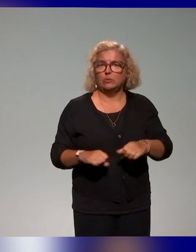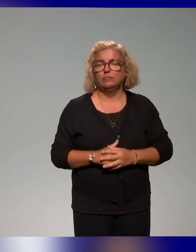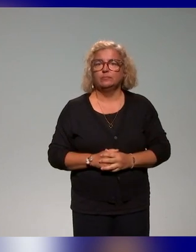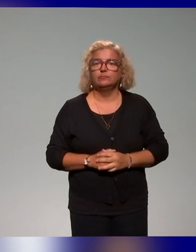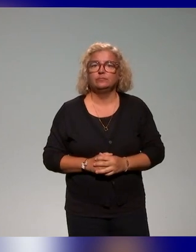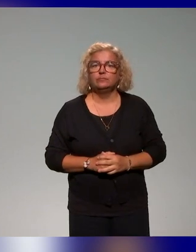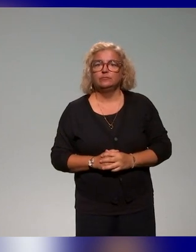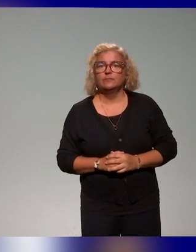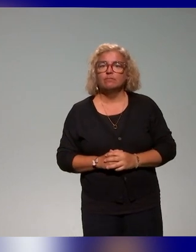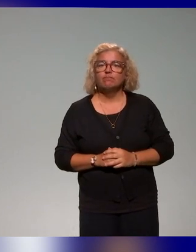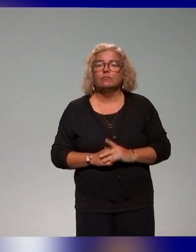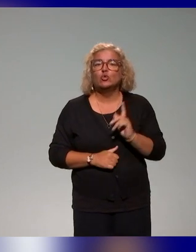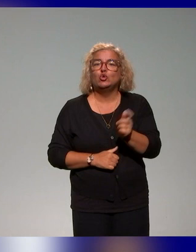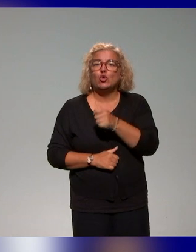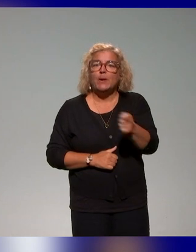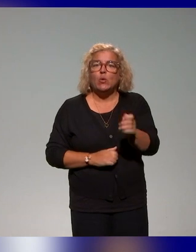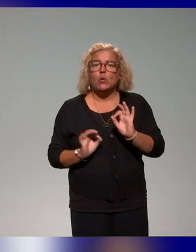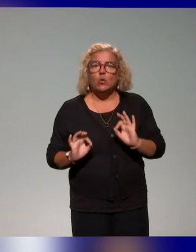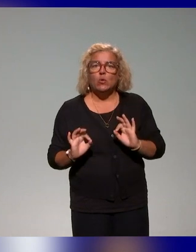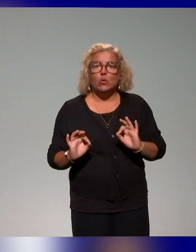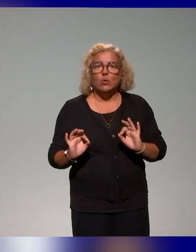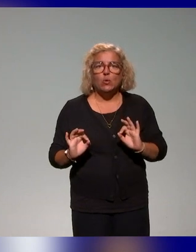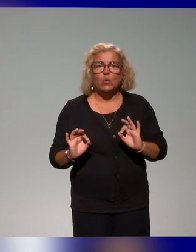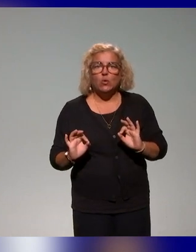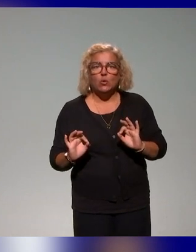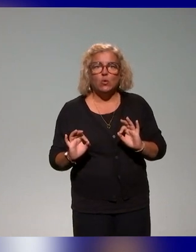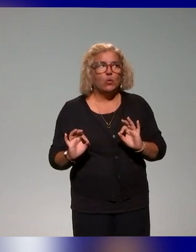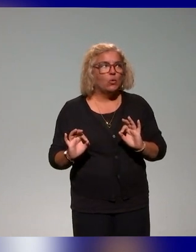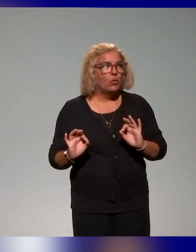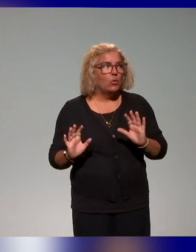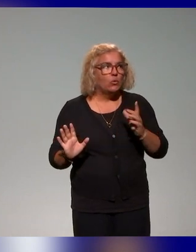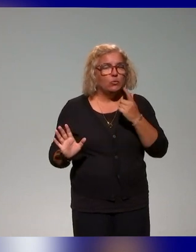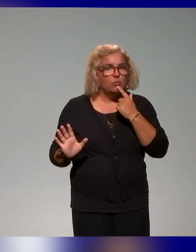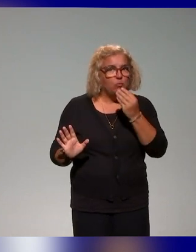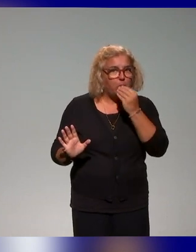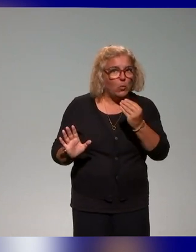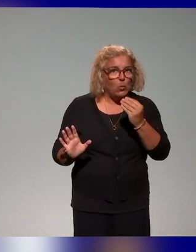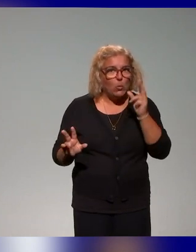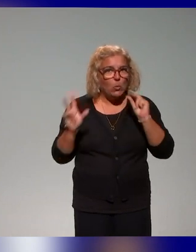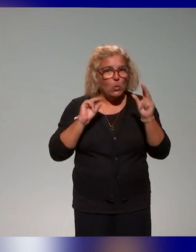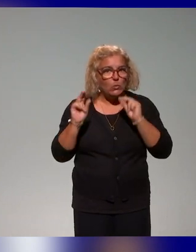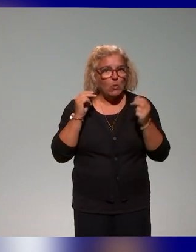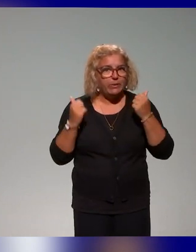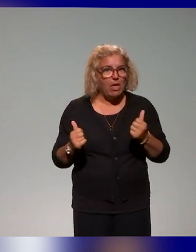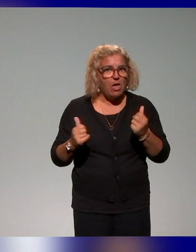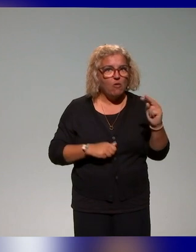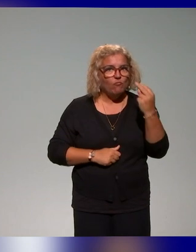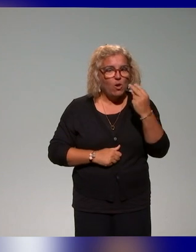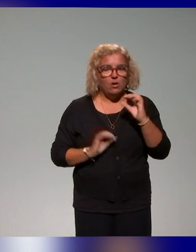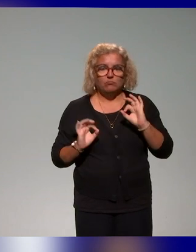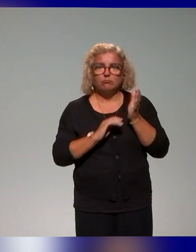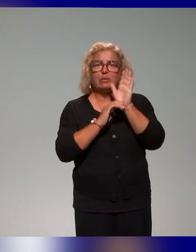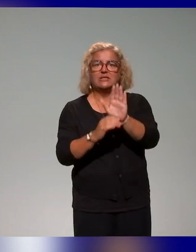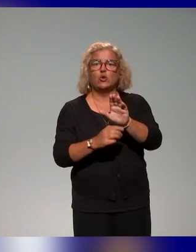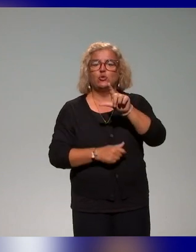A priori, je ne passe pas, je ne suis pas le principal, peut-être. Ah si, ça y est, ça vient. Donc moi, je me présente,